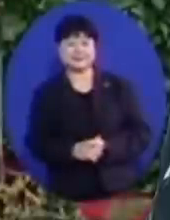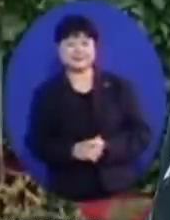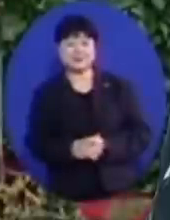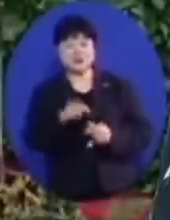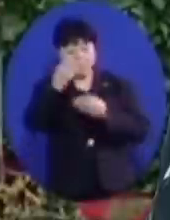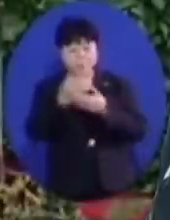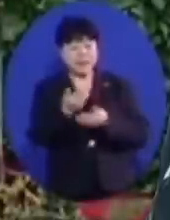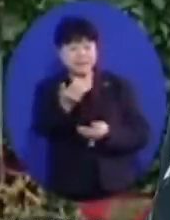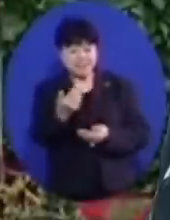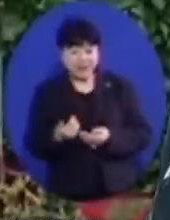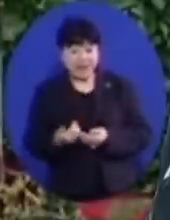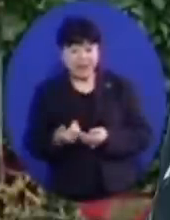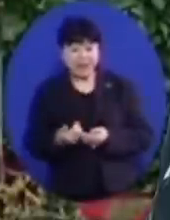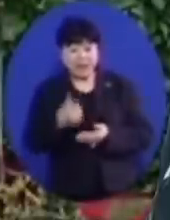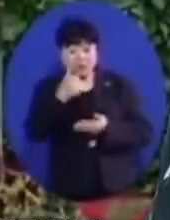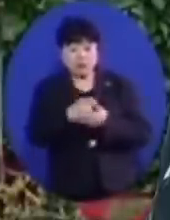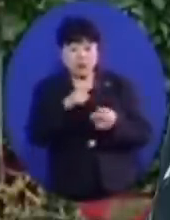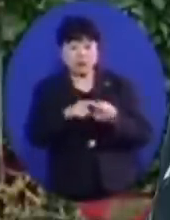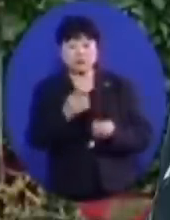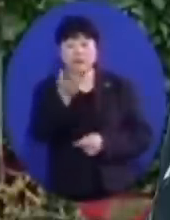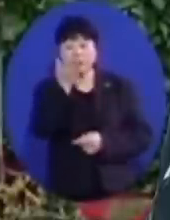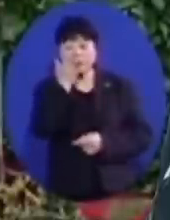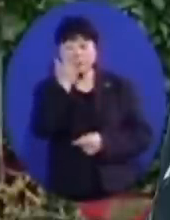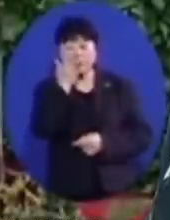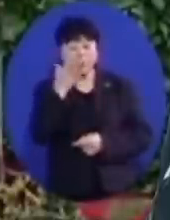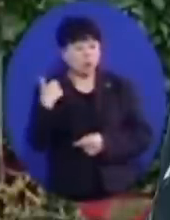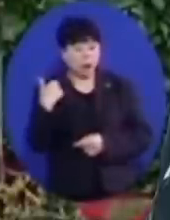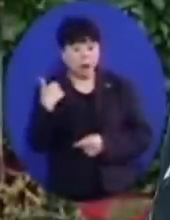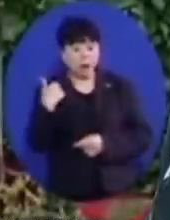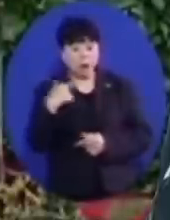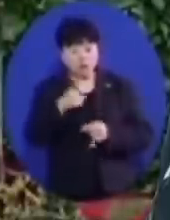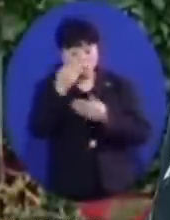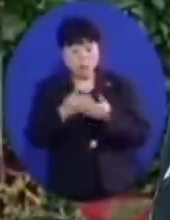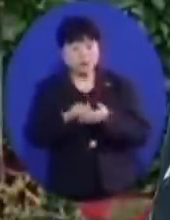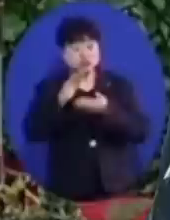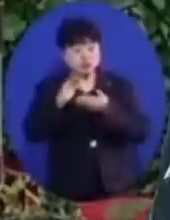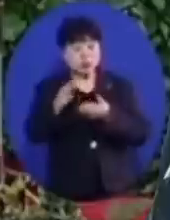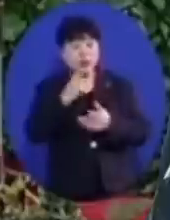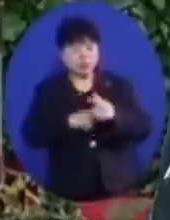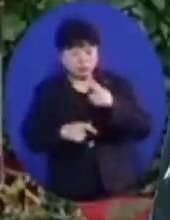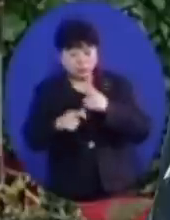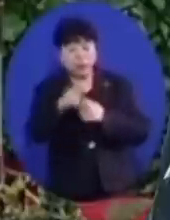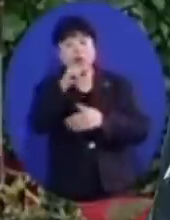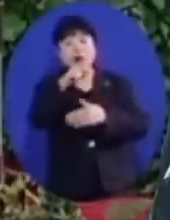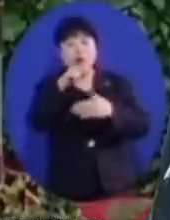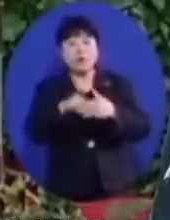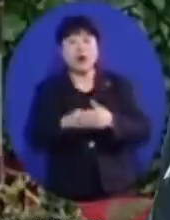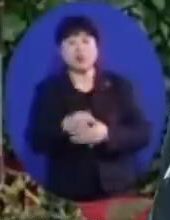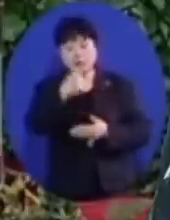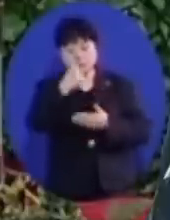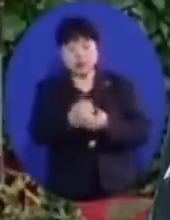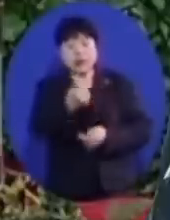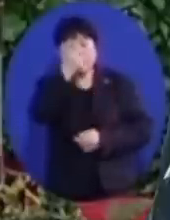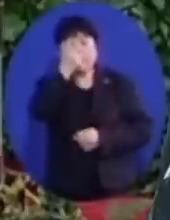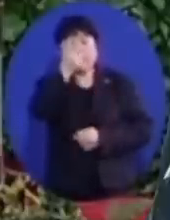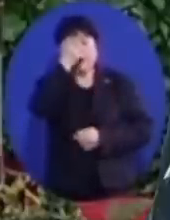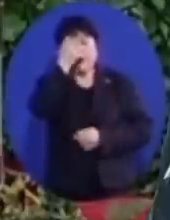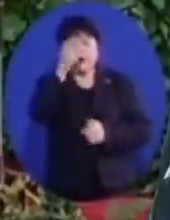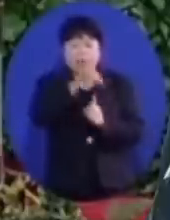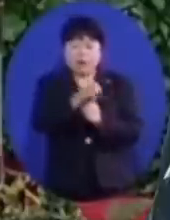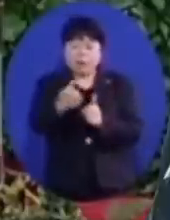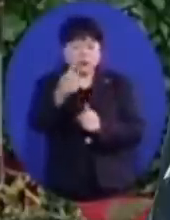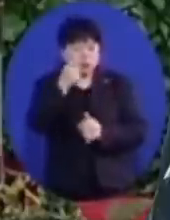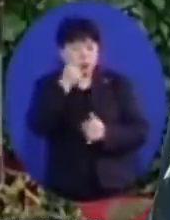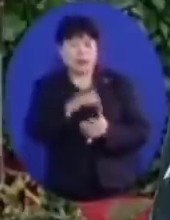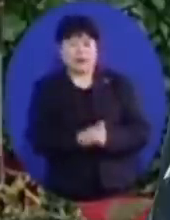구원을 받기 전에는 오히려 죄에 대해서 무관심했는데 구원을 받고 난 다음에 마음속에 다가오는 죄책을 벗을 수가